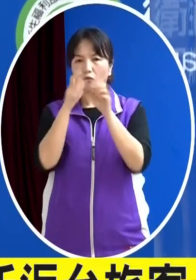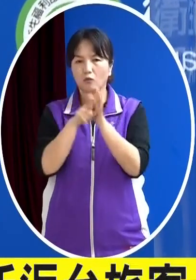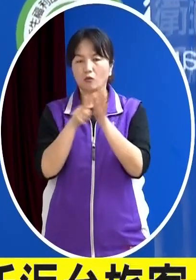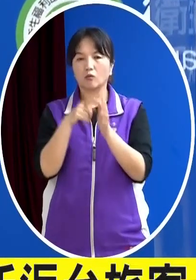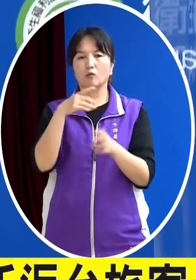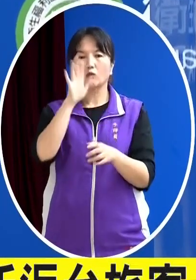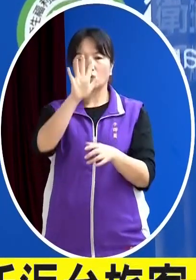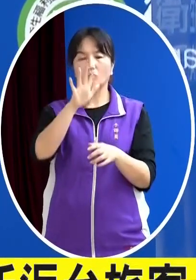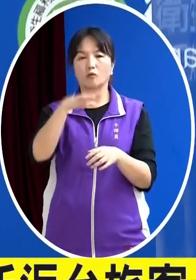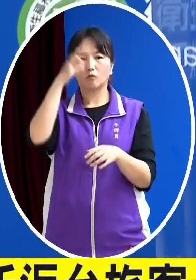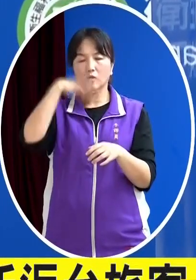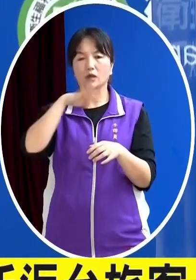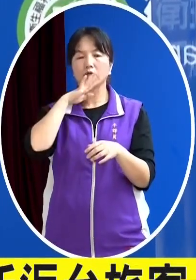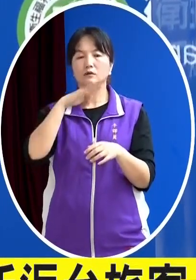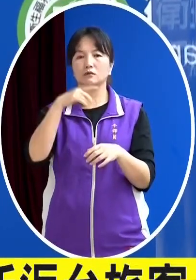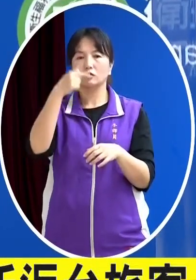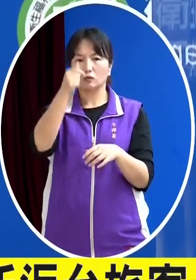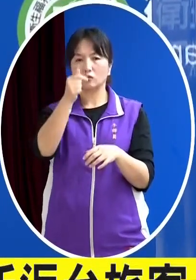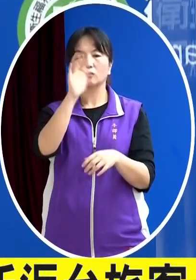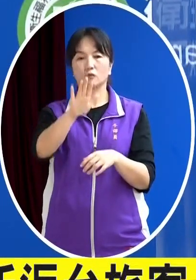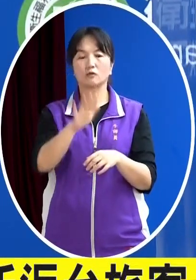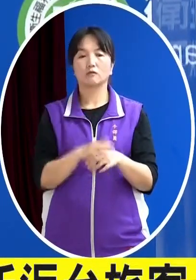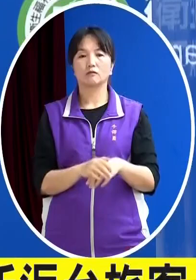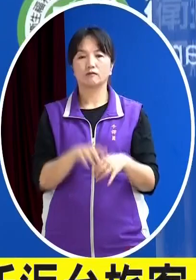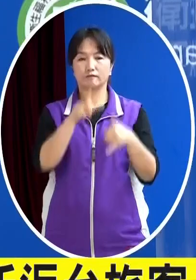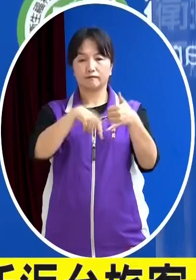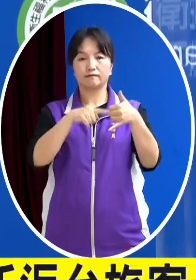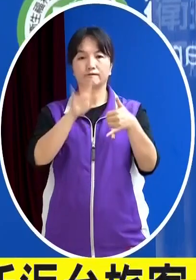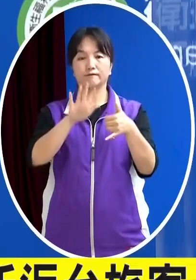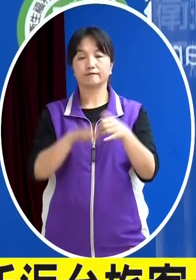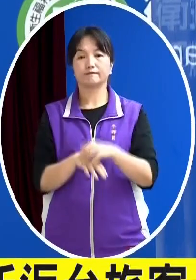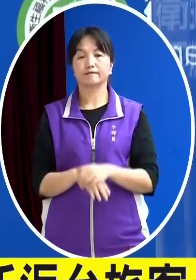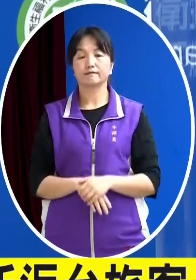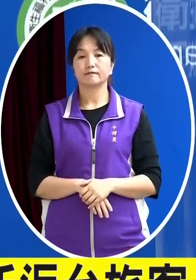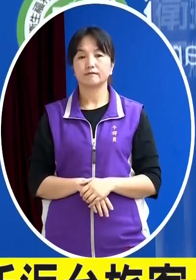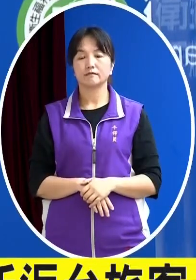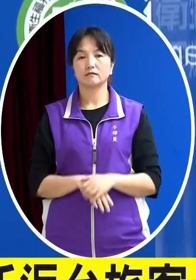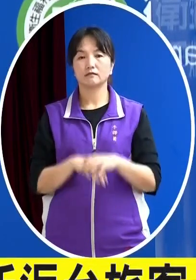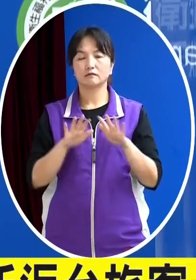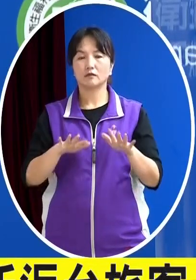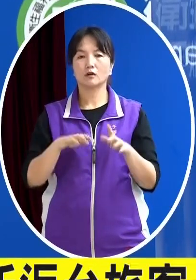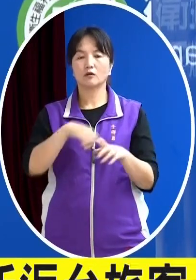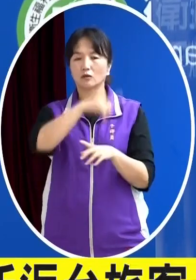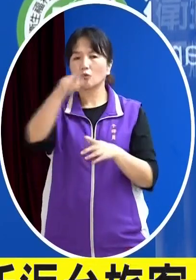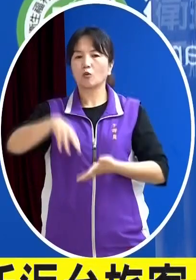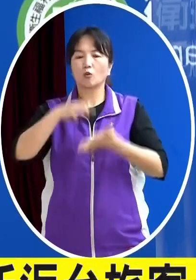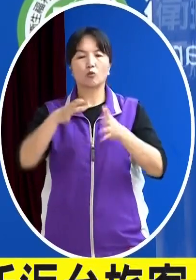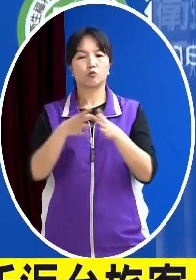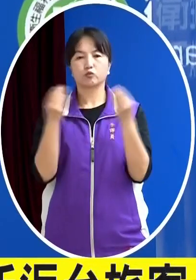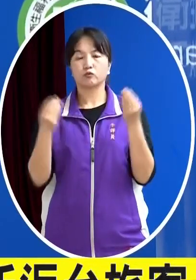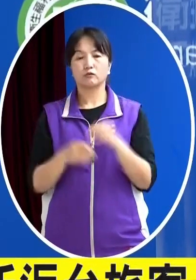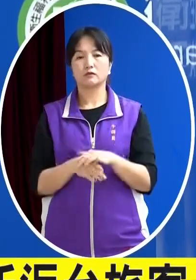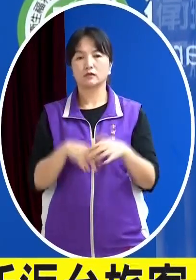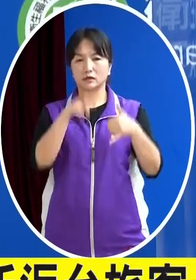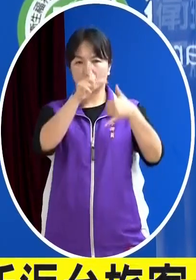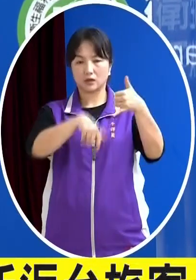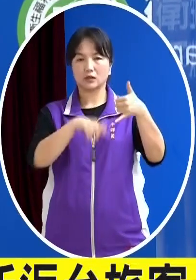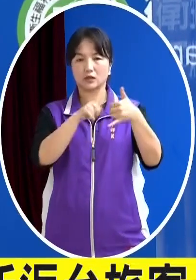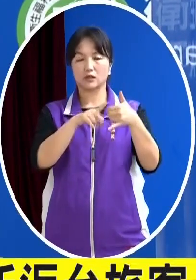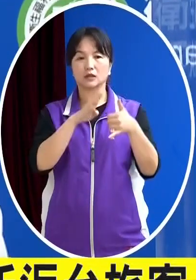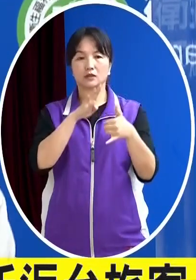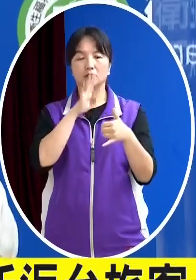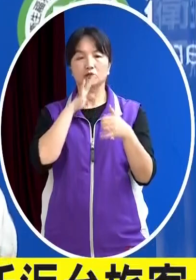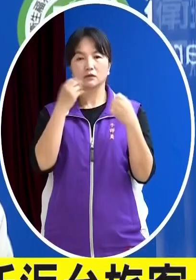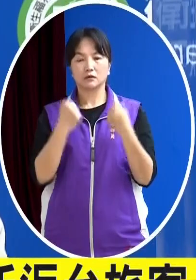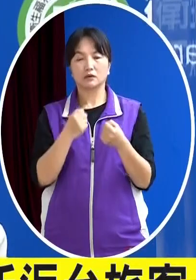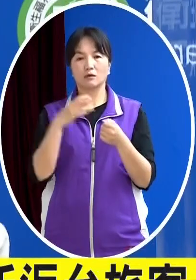结果出来哈他是阳性，好他是阳性，那这大家国人也不用担心，因为他是完全哈就在